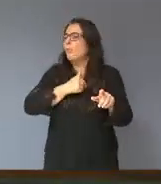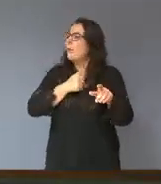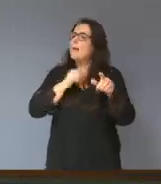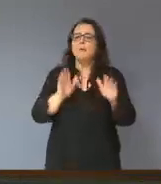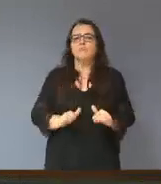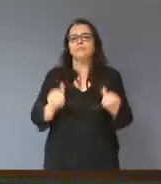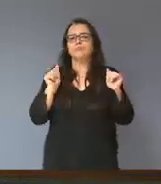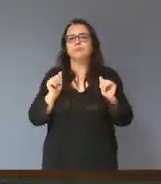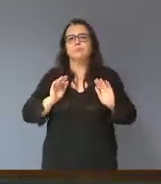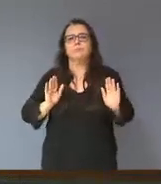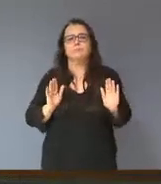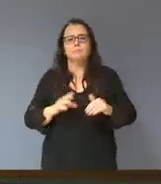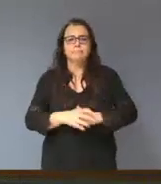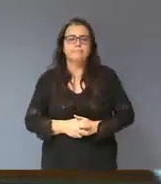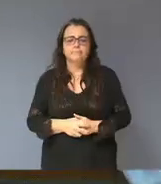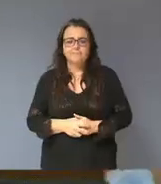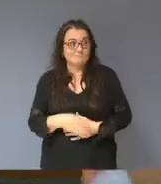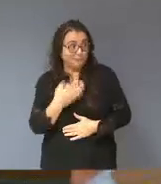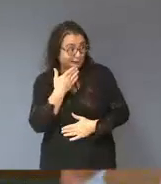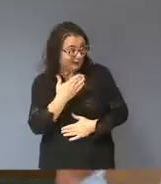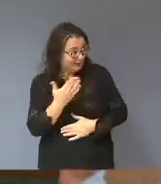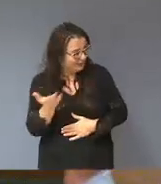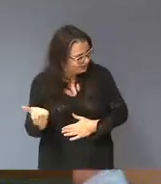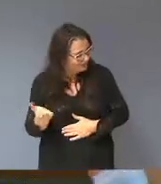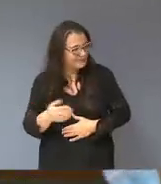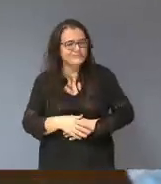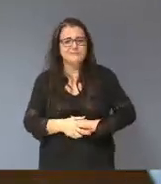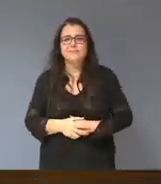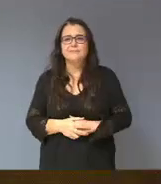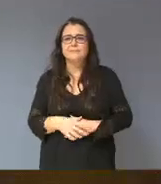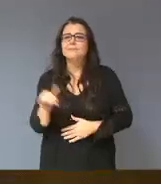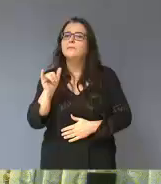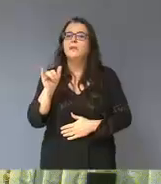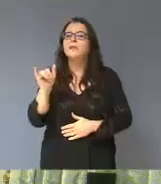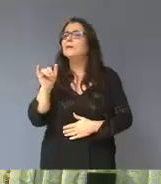Merci pour votre pragmatisme. Je mets donc aux voix la délibération. Qui est pour?